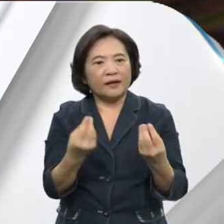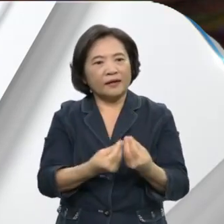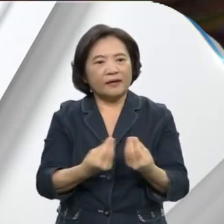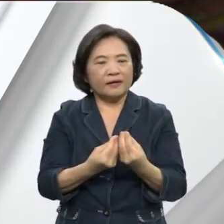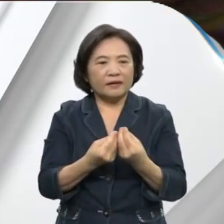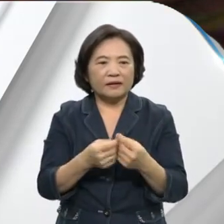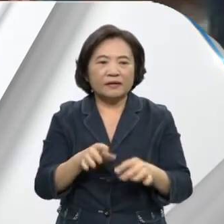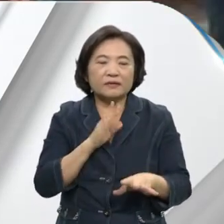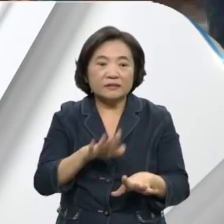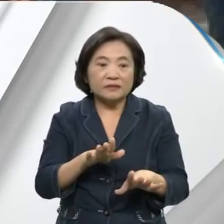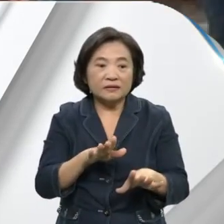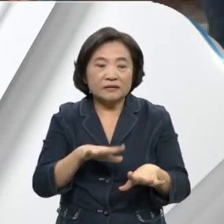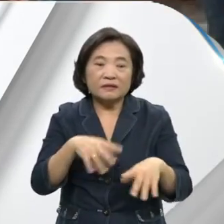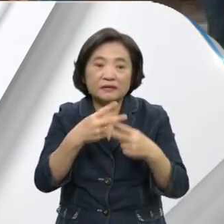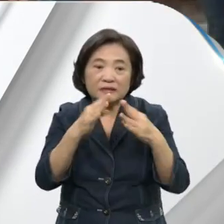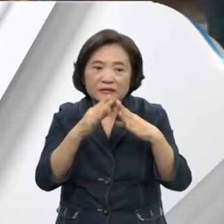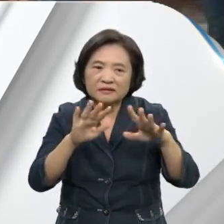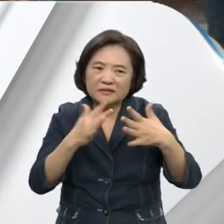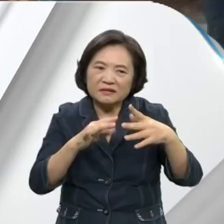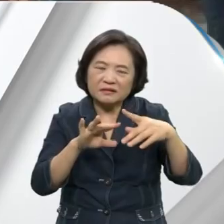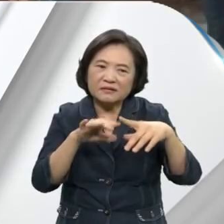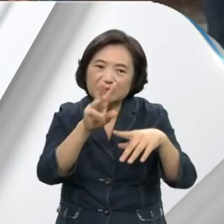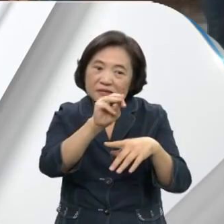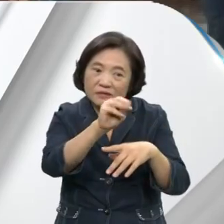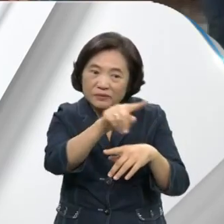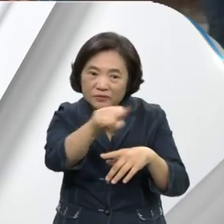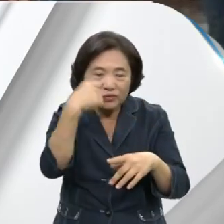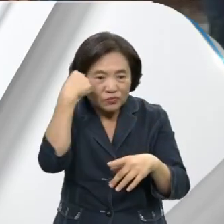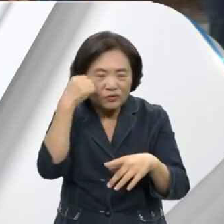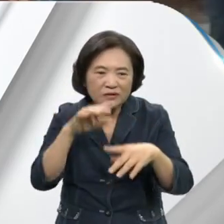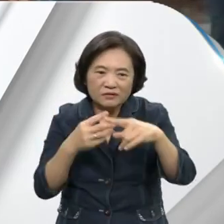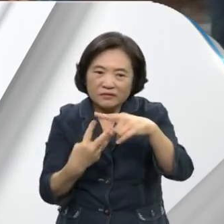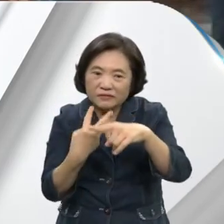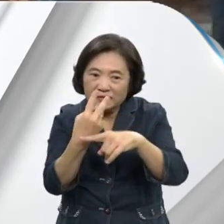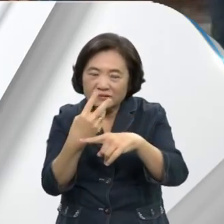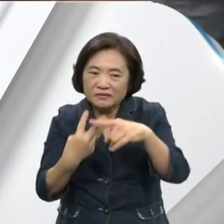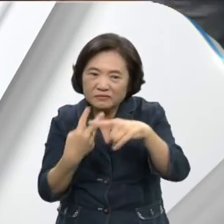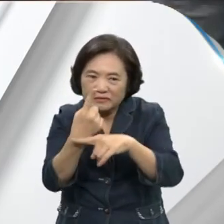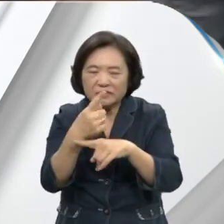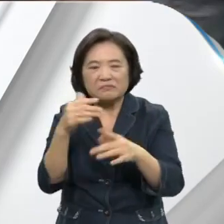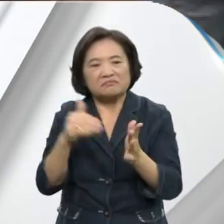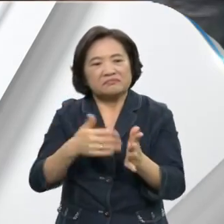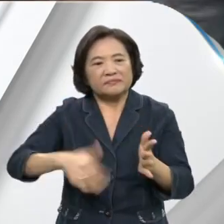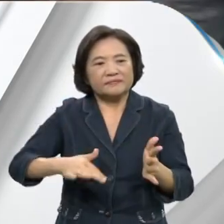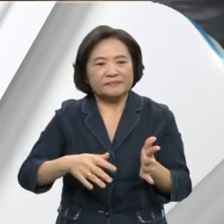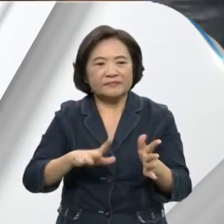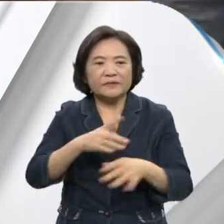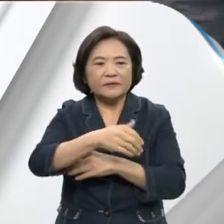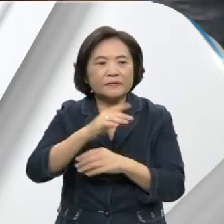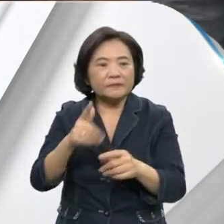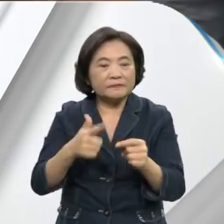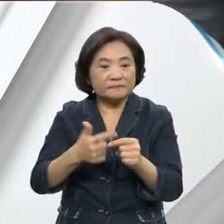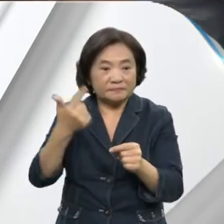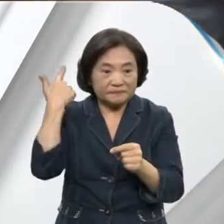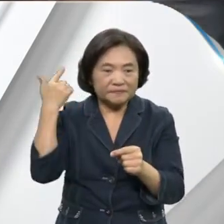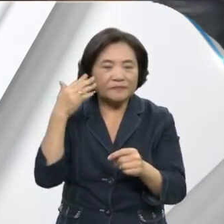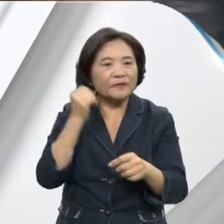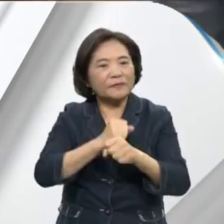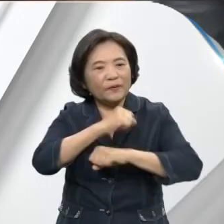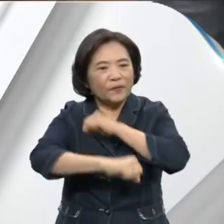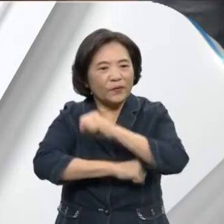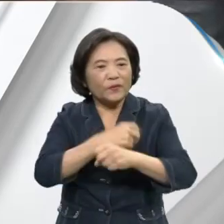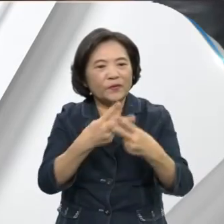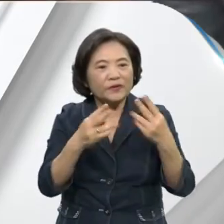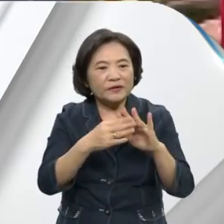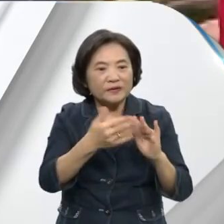30000人，近年摩多以上，以及环境因素，客家流失真严重。今年前溪州乡公所判客家生态环境营